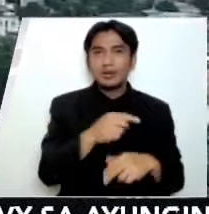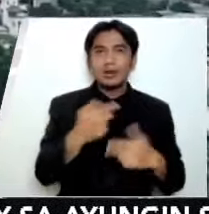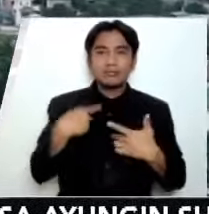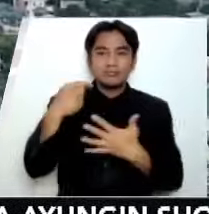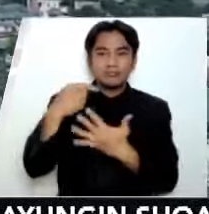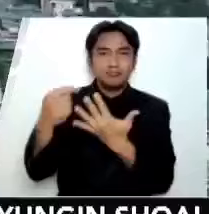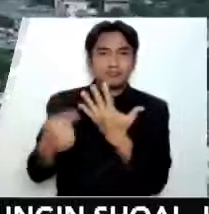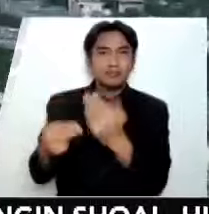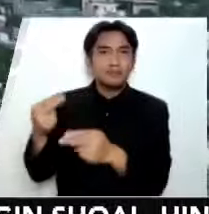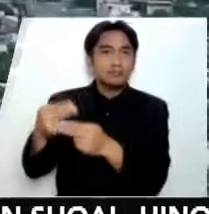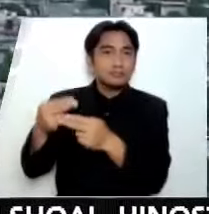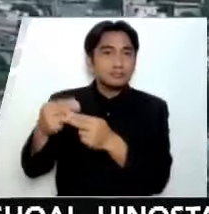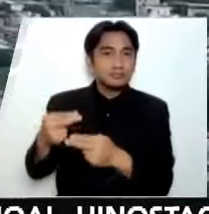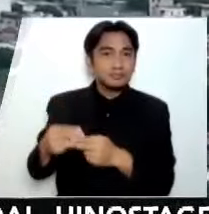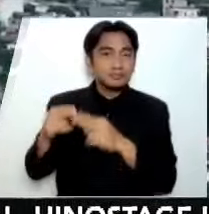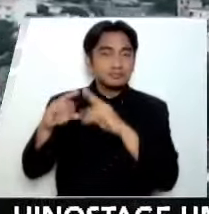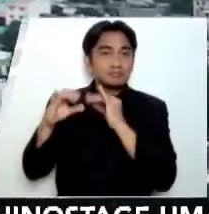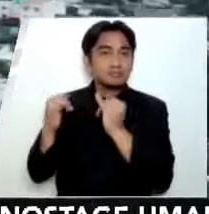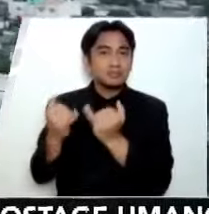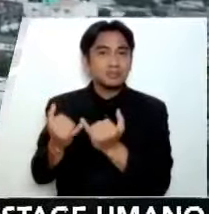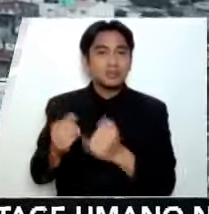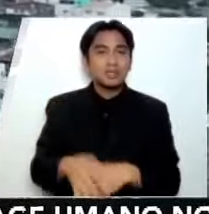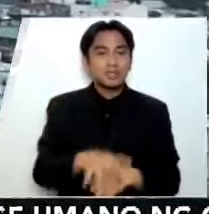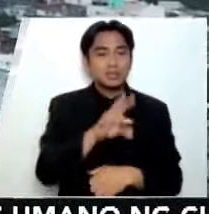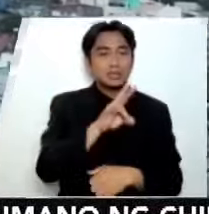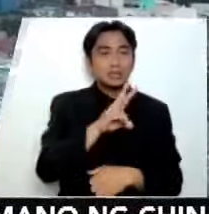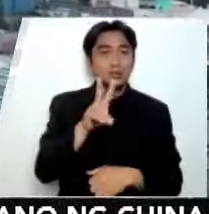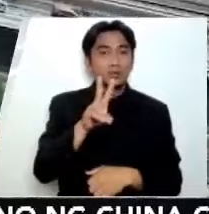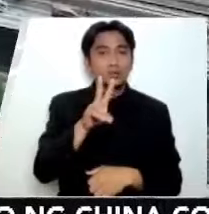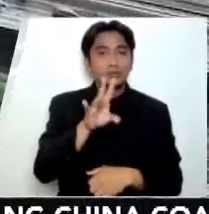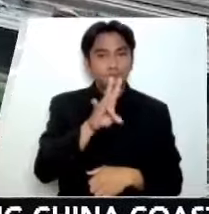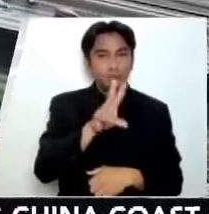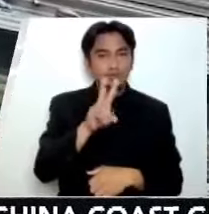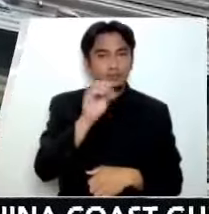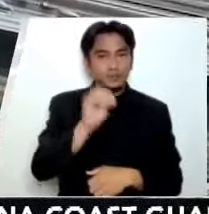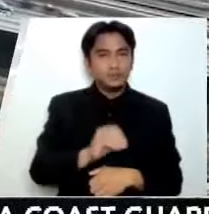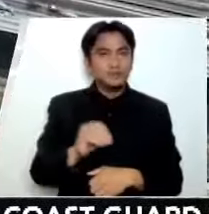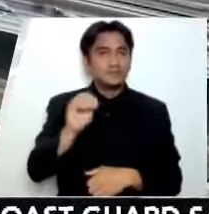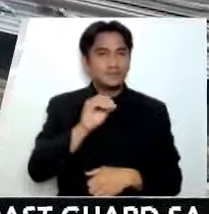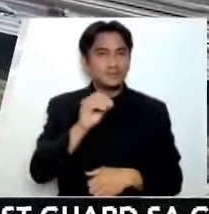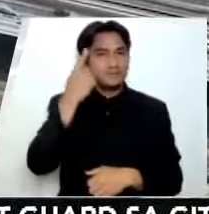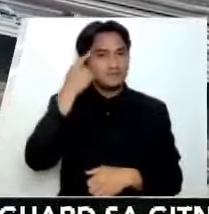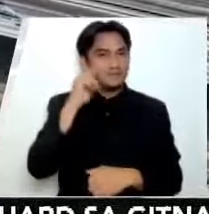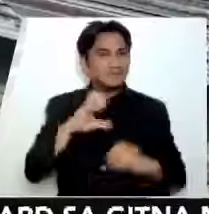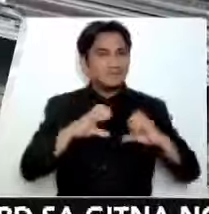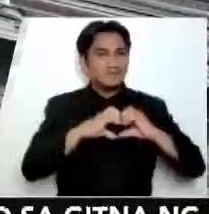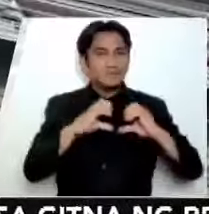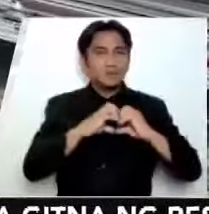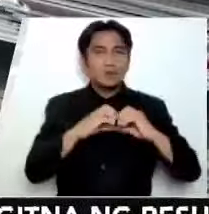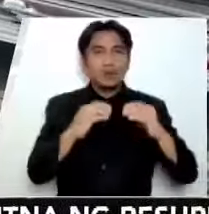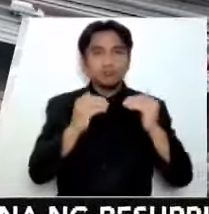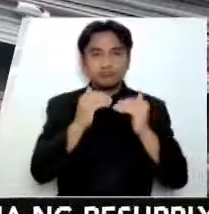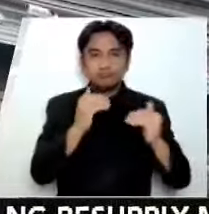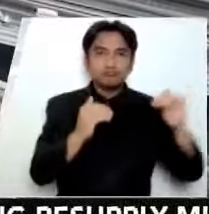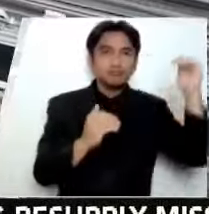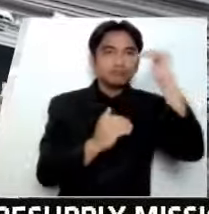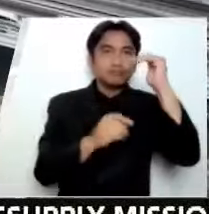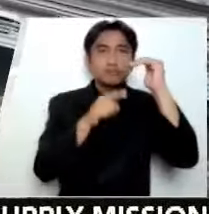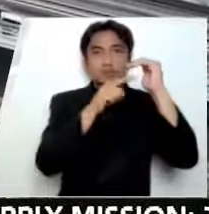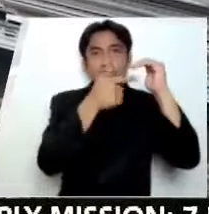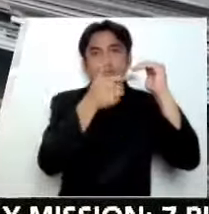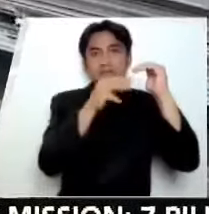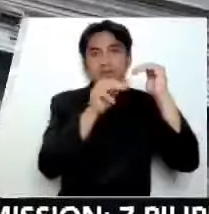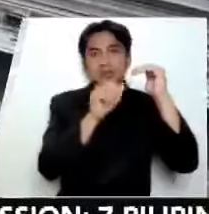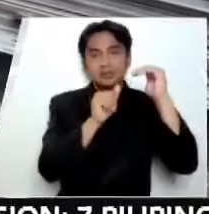Pilipinas. 72% ang nakuhang brand trust rating ng GMA, pinakamataas sa bansa. Pagdating sa weekly